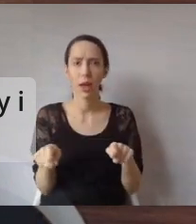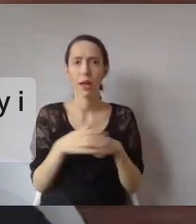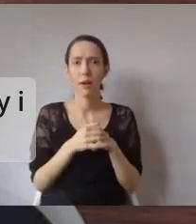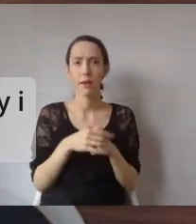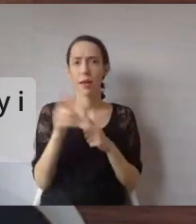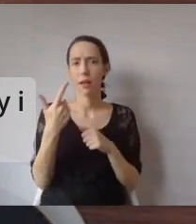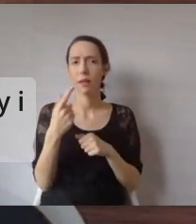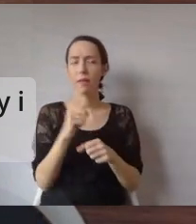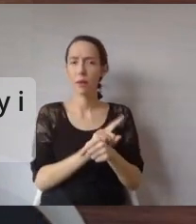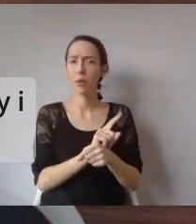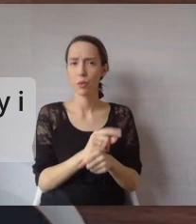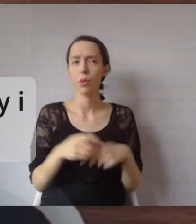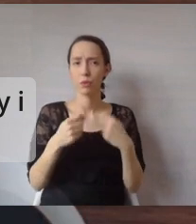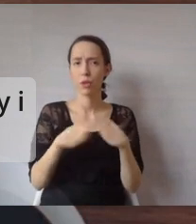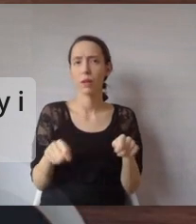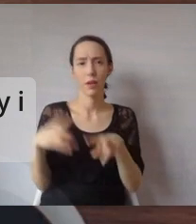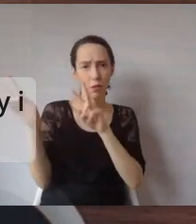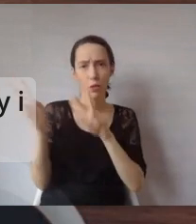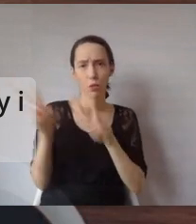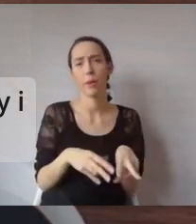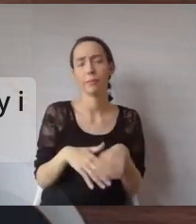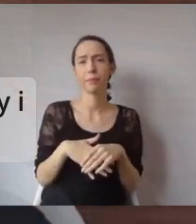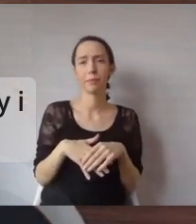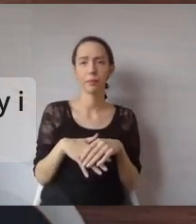2 minuty przerwy i po niej wrócimy, dobrze?